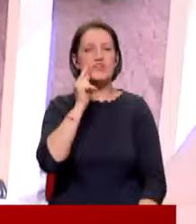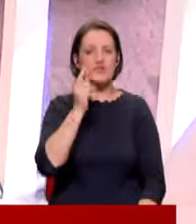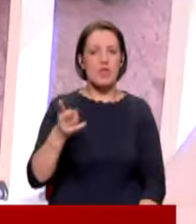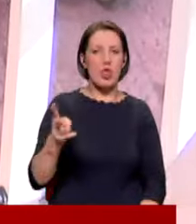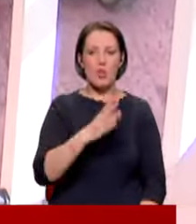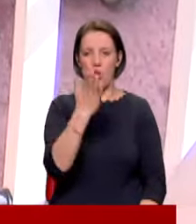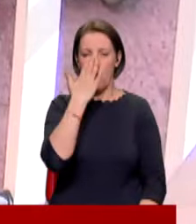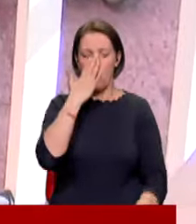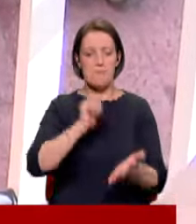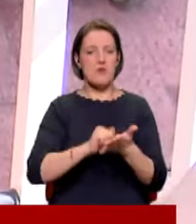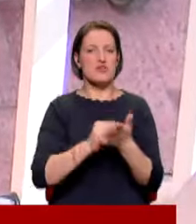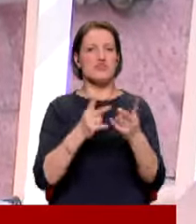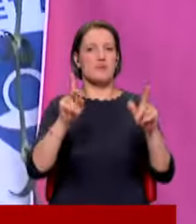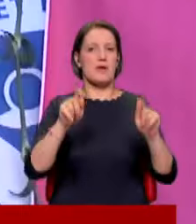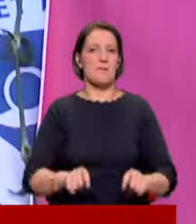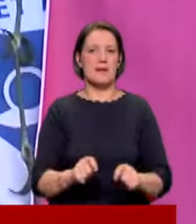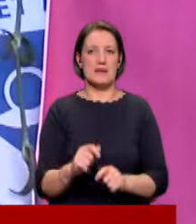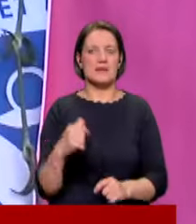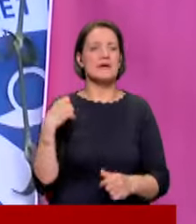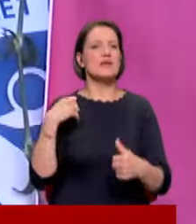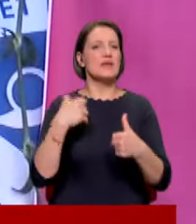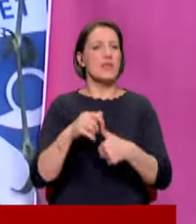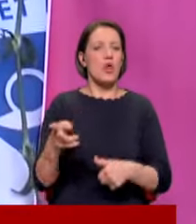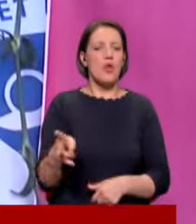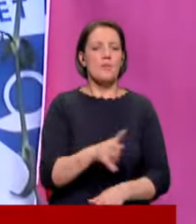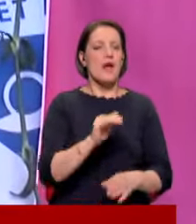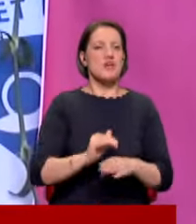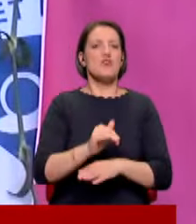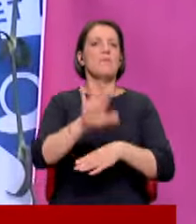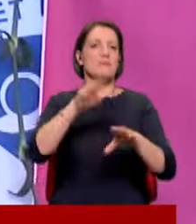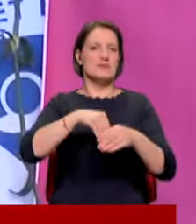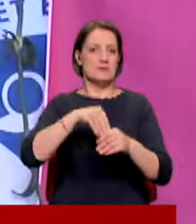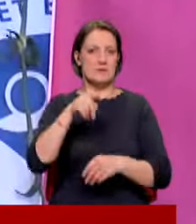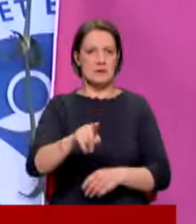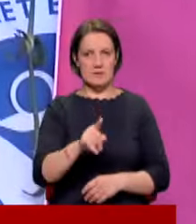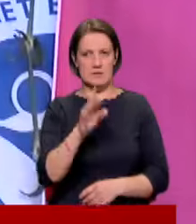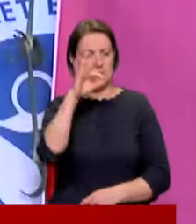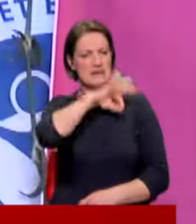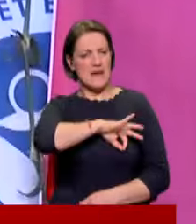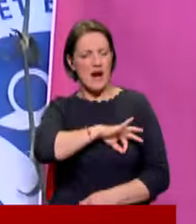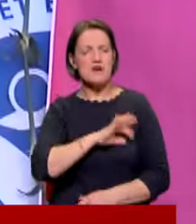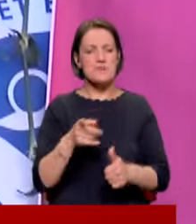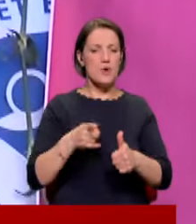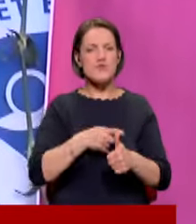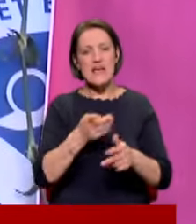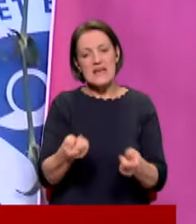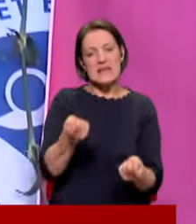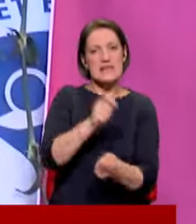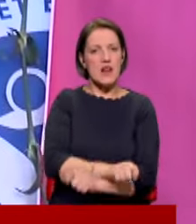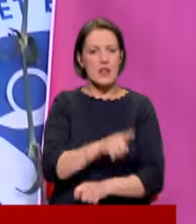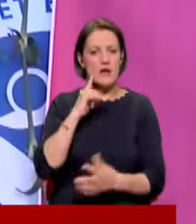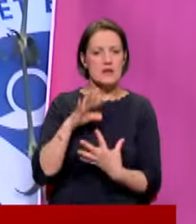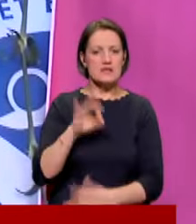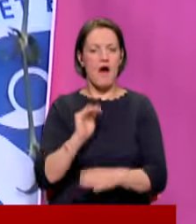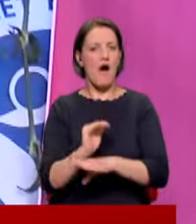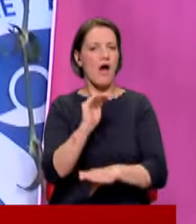kulübünün önünde basın açıklaması yaptı. Yeni katliamlar yaşanmaması için kar kazanç önceliği yerine